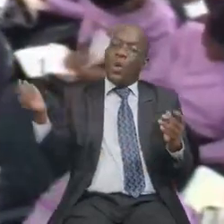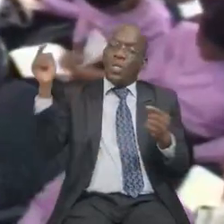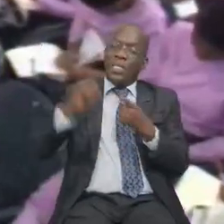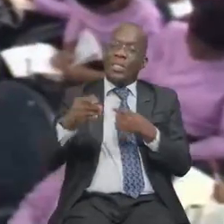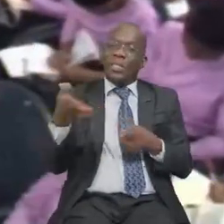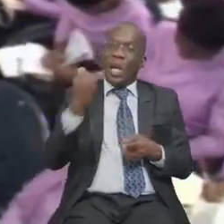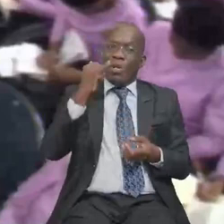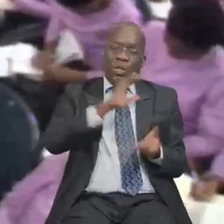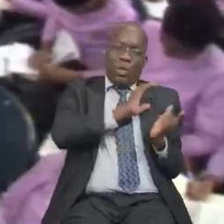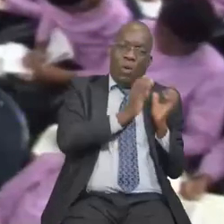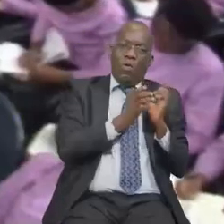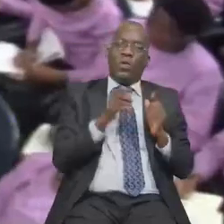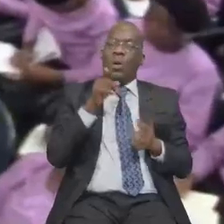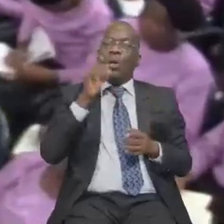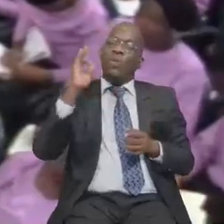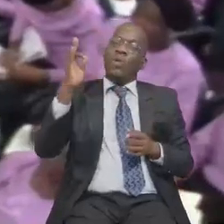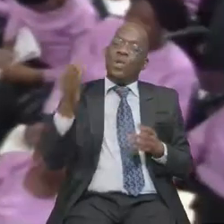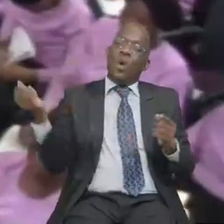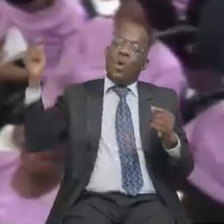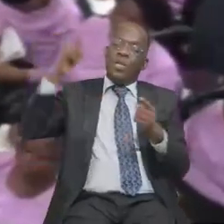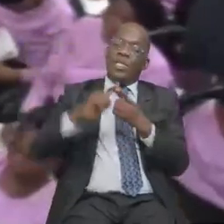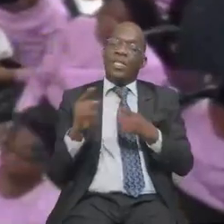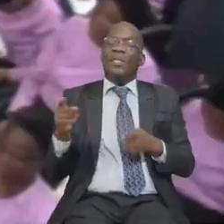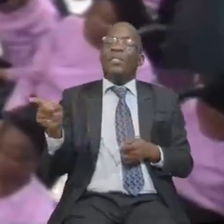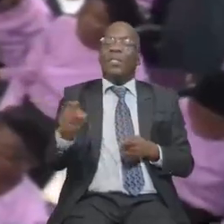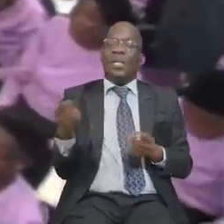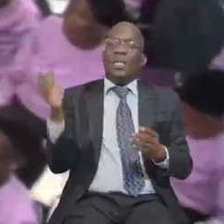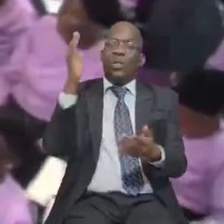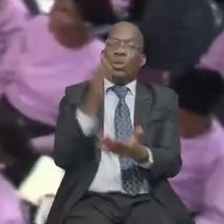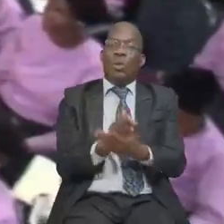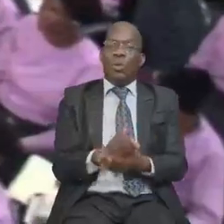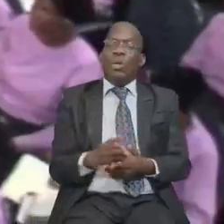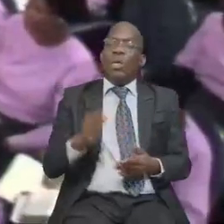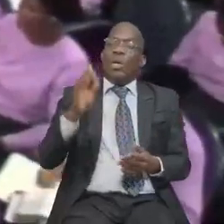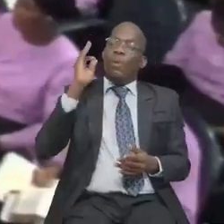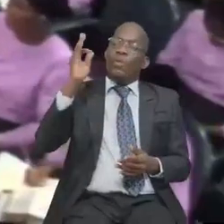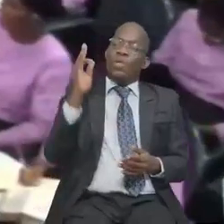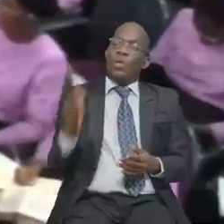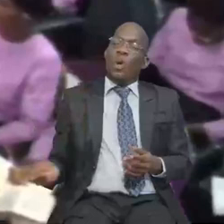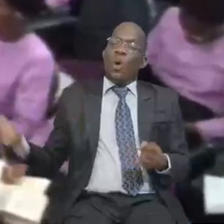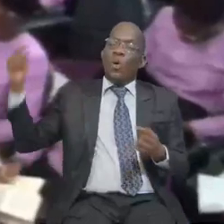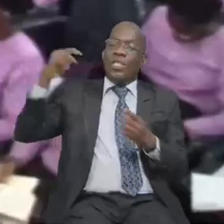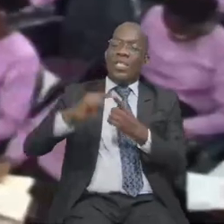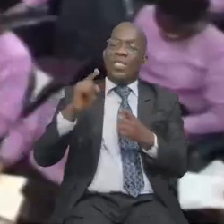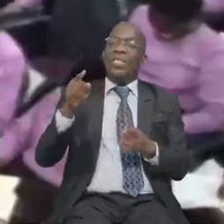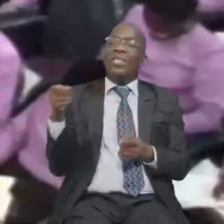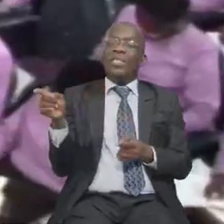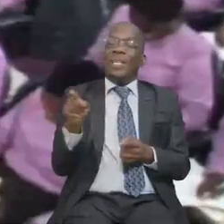Tu prêches davantage. Jusqu'à ce qu'ils cessent. Tu prêches davantage. Jusqu'à ce qu'ils disent, qu'est-ce que je peux faire pour être